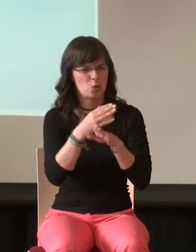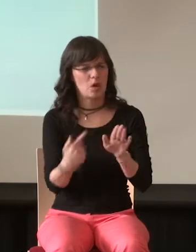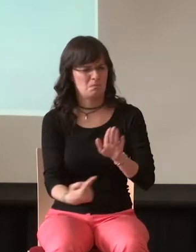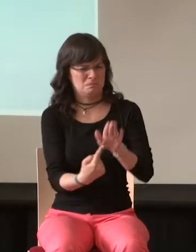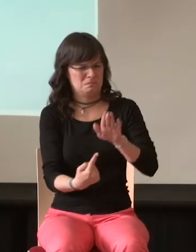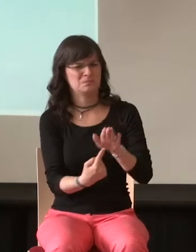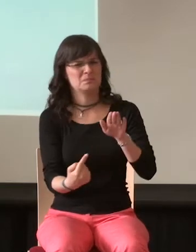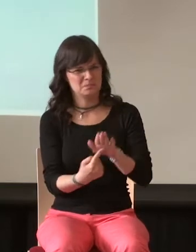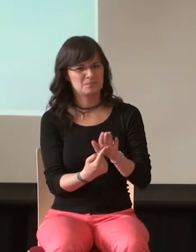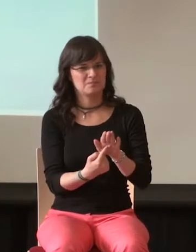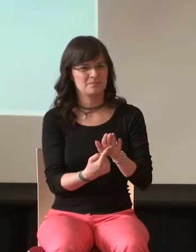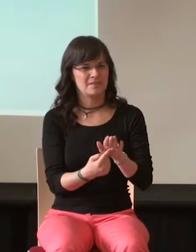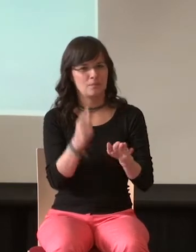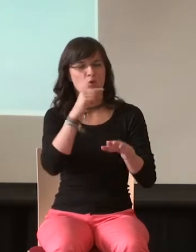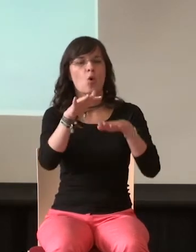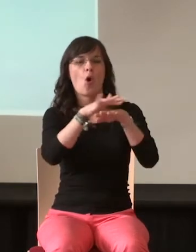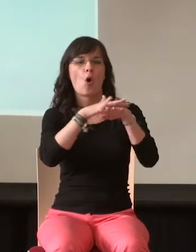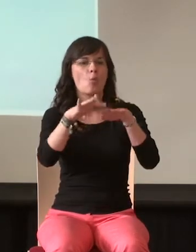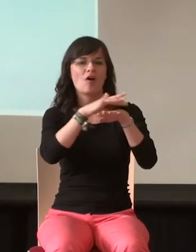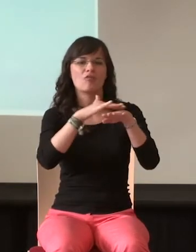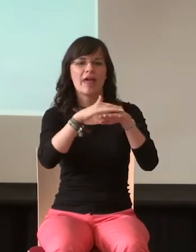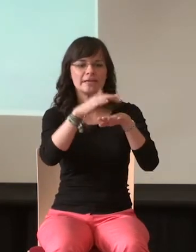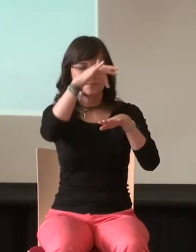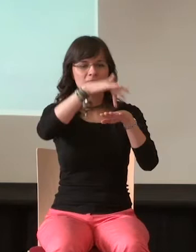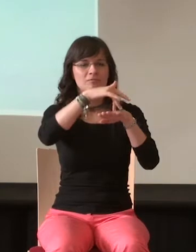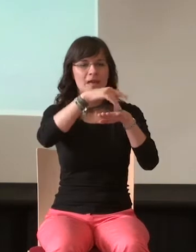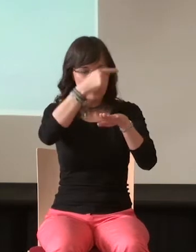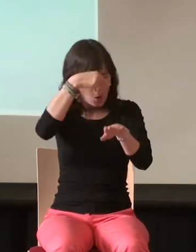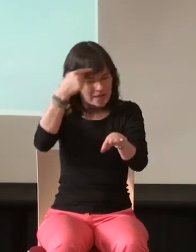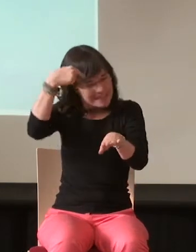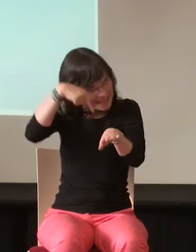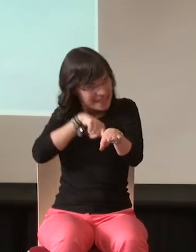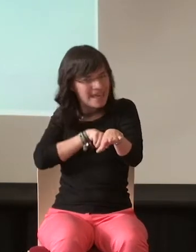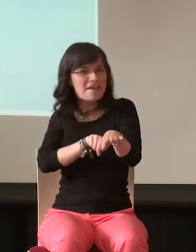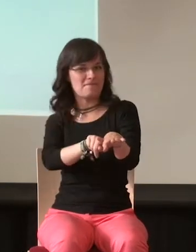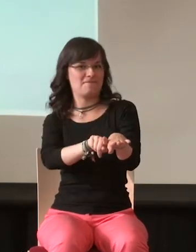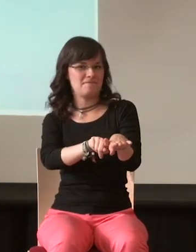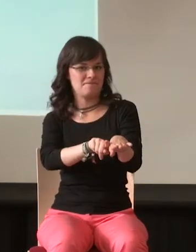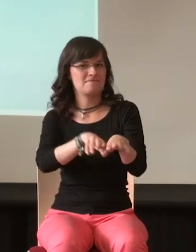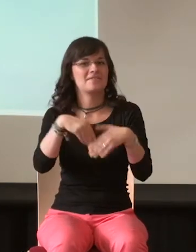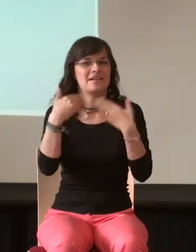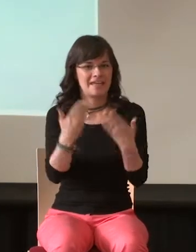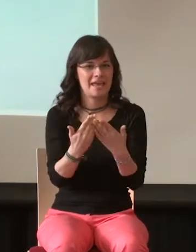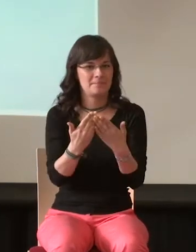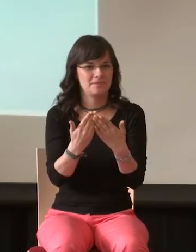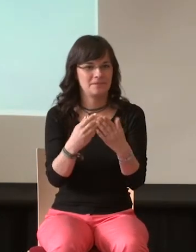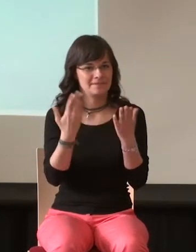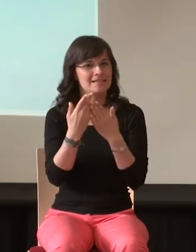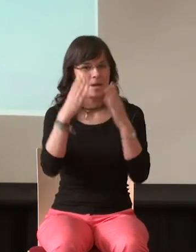es gibt aber auch nicht nur eine Oberflächensensibilität, sondern auch eine Tiefensensibilität, das heißt, die misst